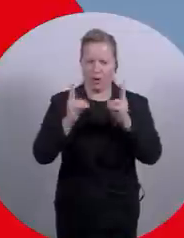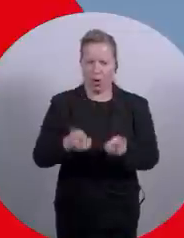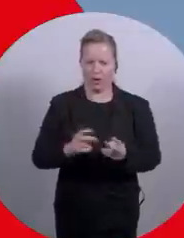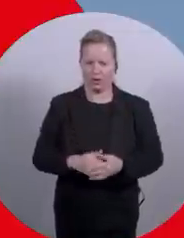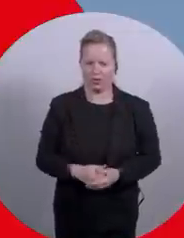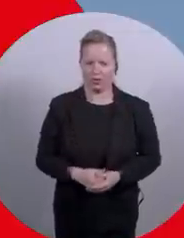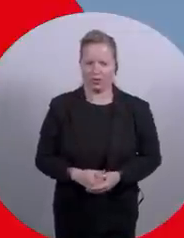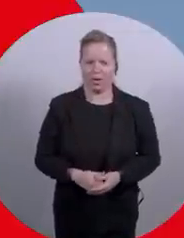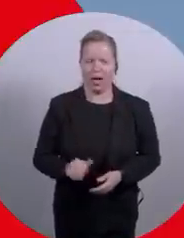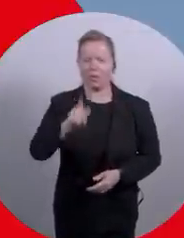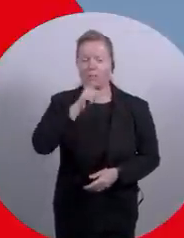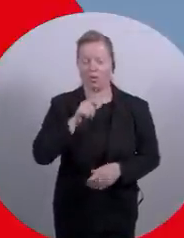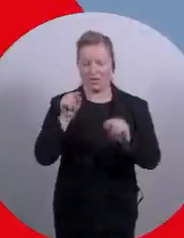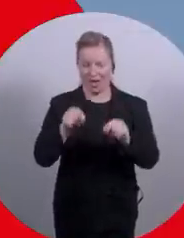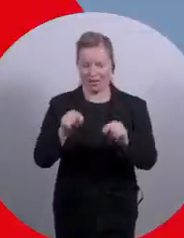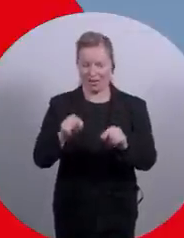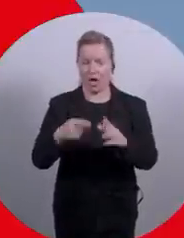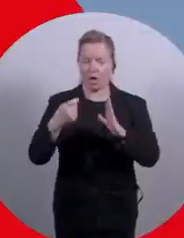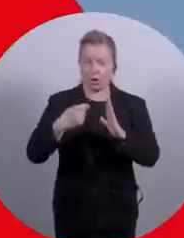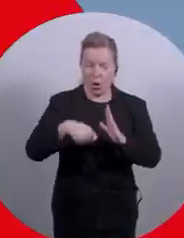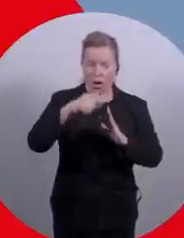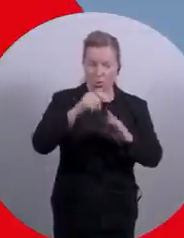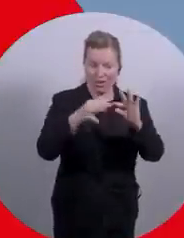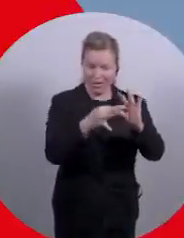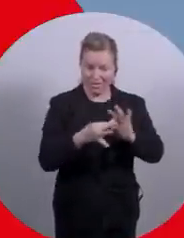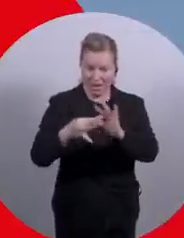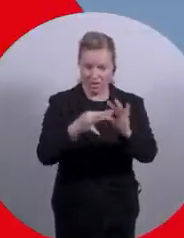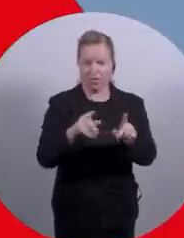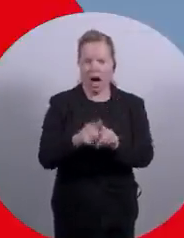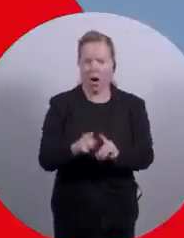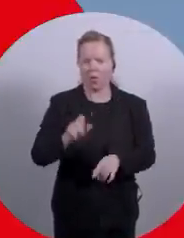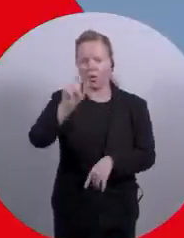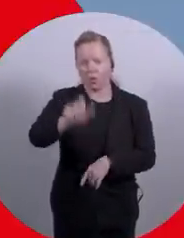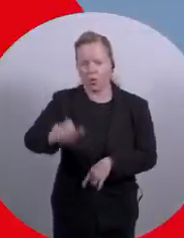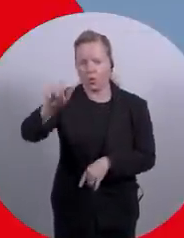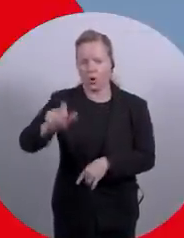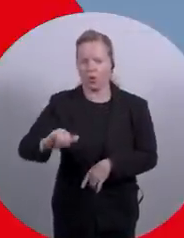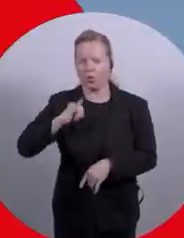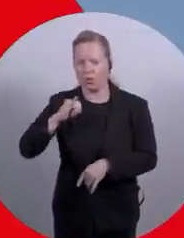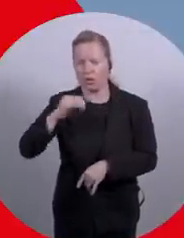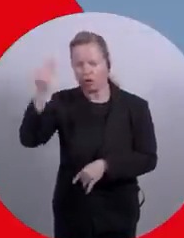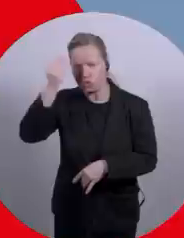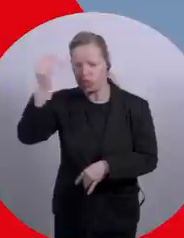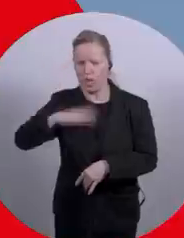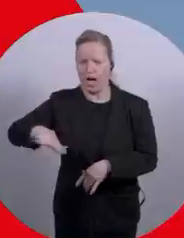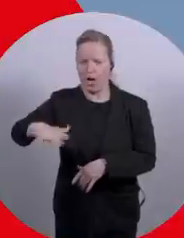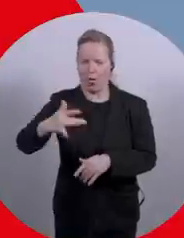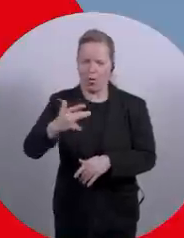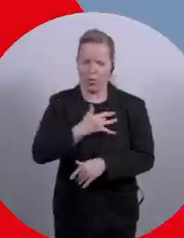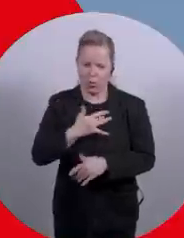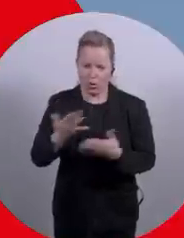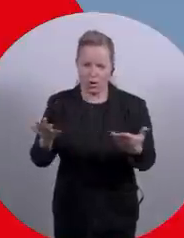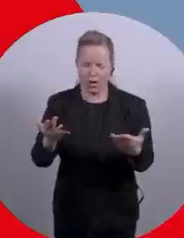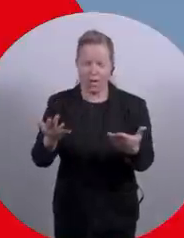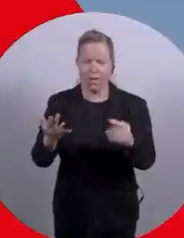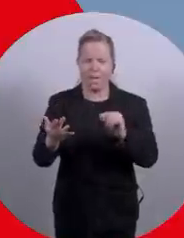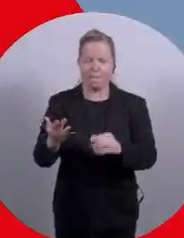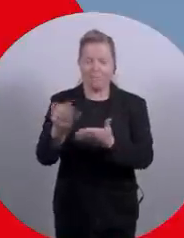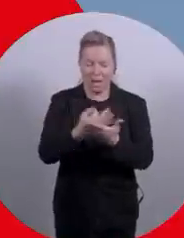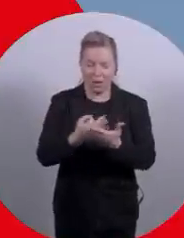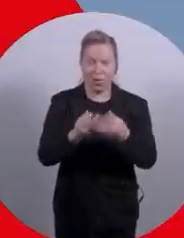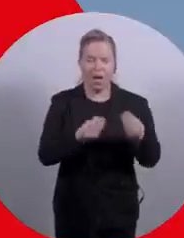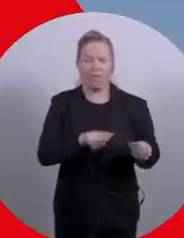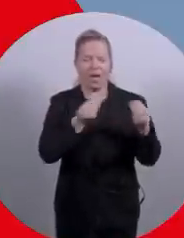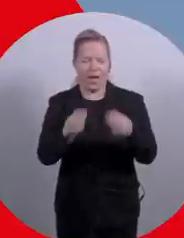denn die Teuerung zeigt sich nicht nur eine Gesellschaft sondern natürlich auch in der Schule Bildung wird zurzeit schon vererbt